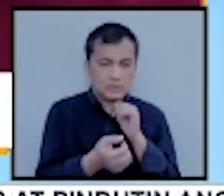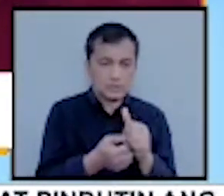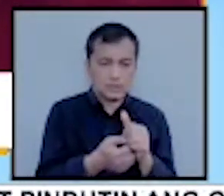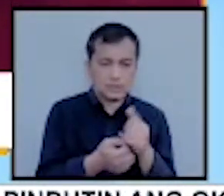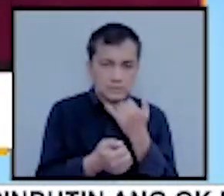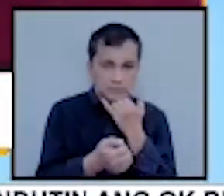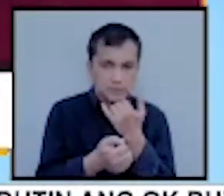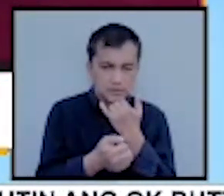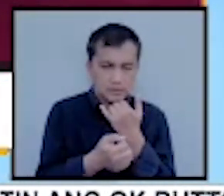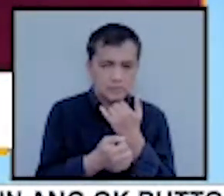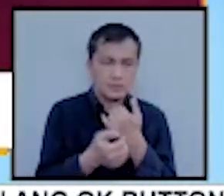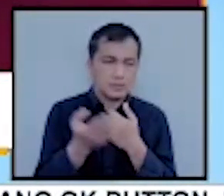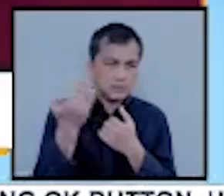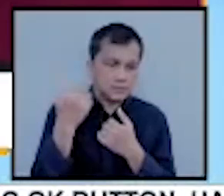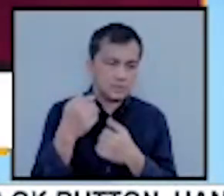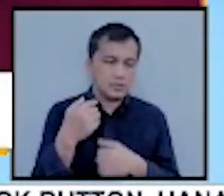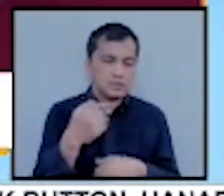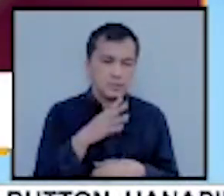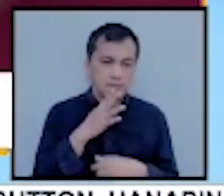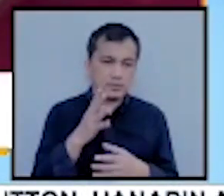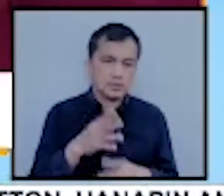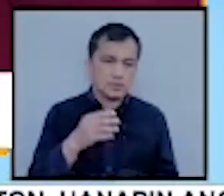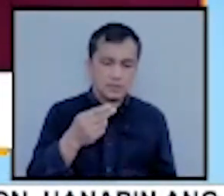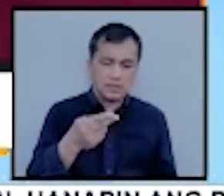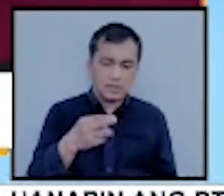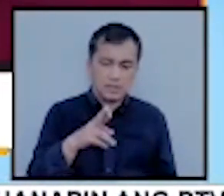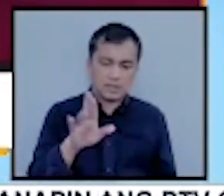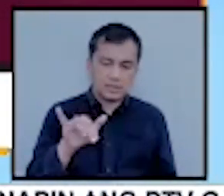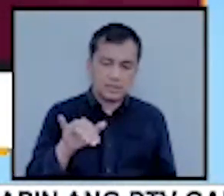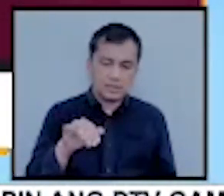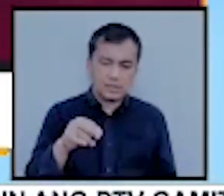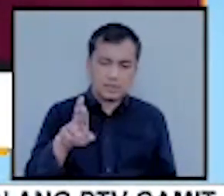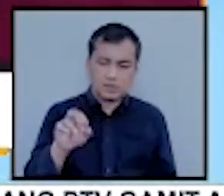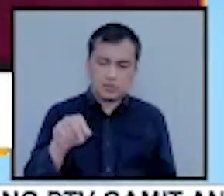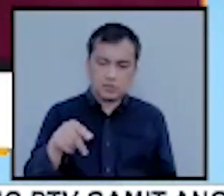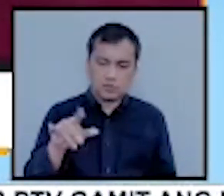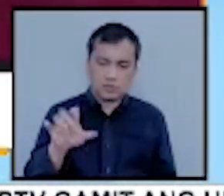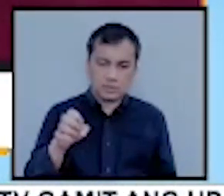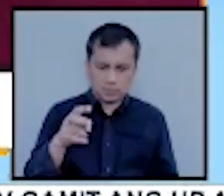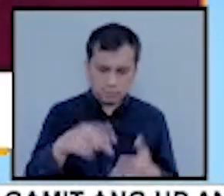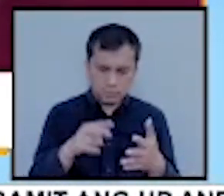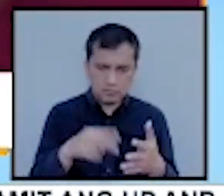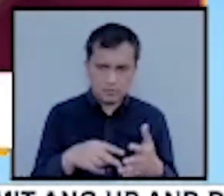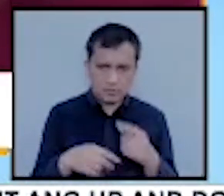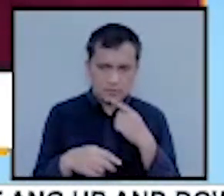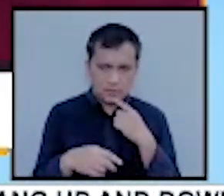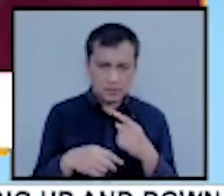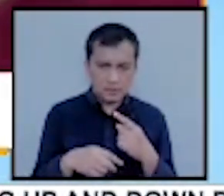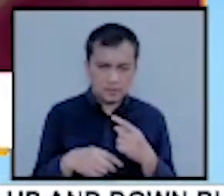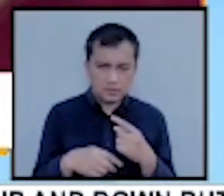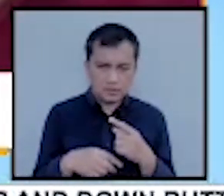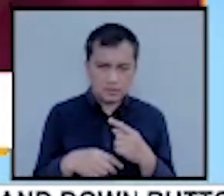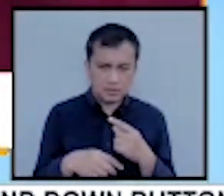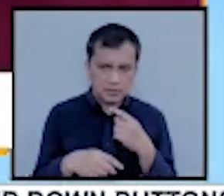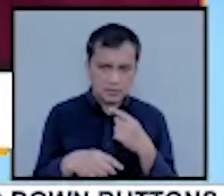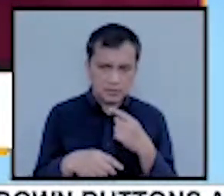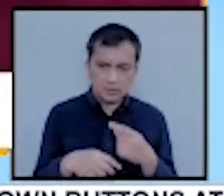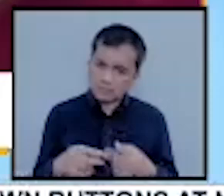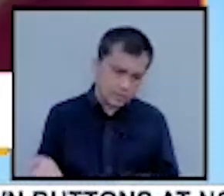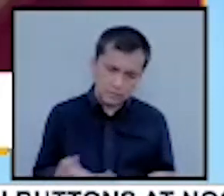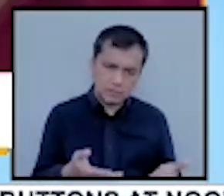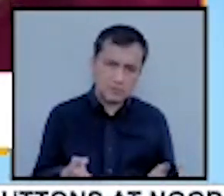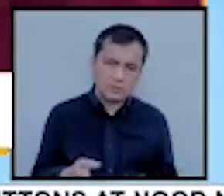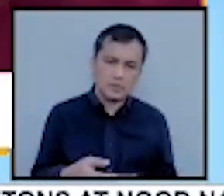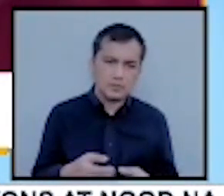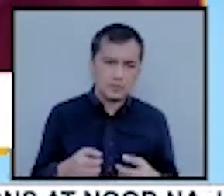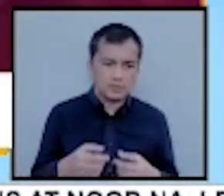si Senator, si dating spokesperson Harry Roque, na nabasa ko ay talagang sabi niya, bring it on. Ibig sabihin,